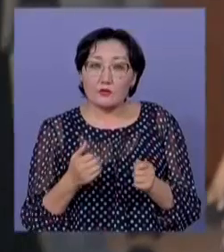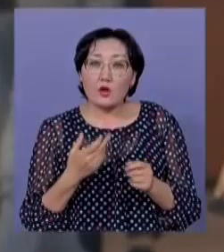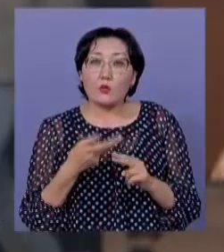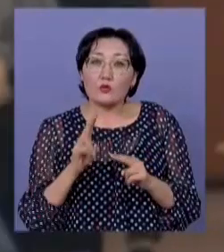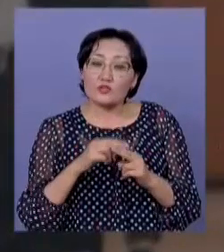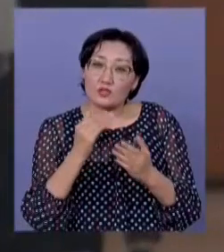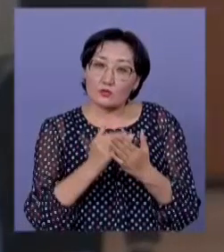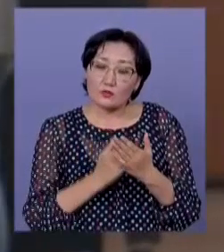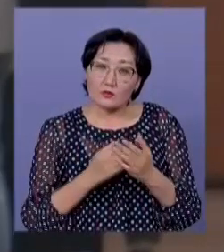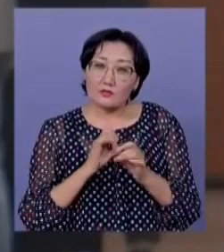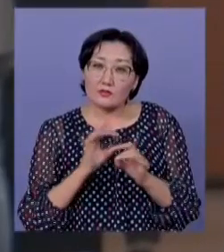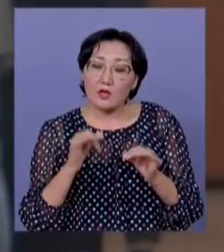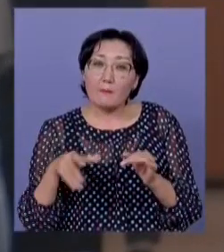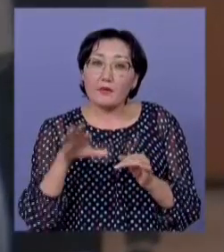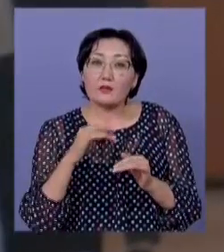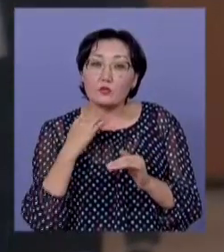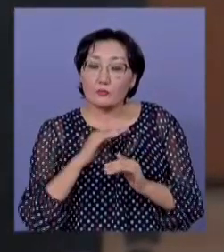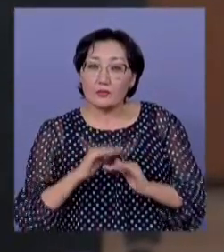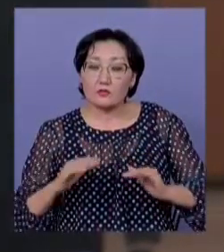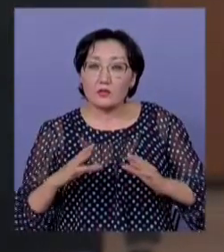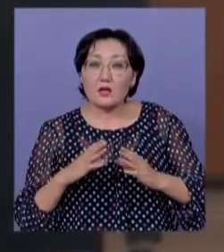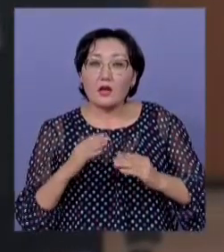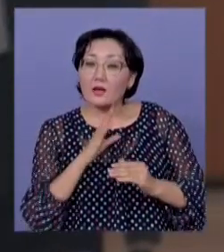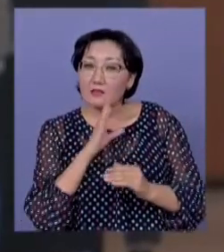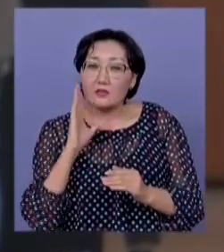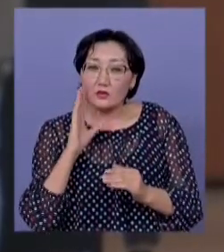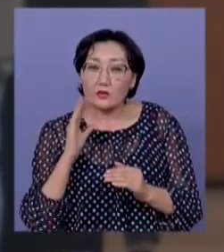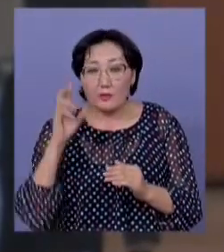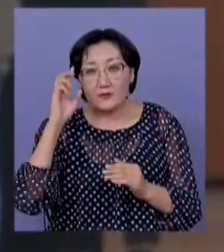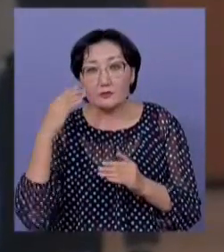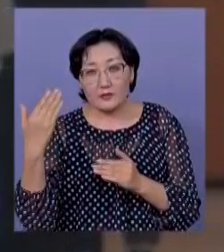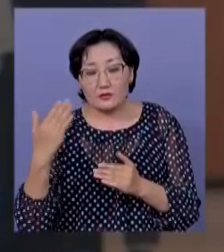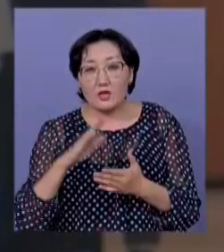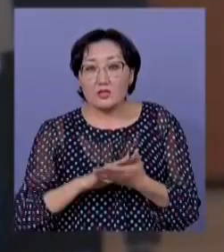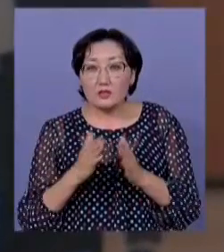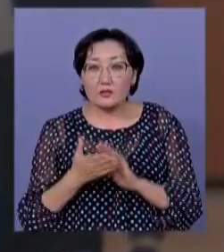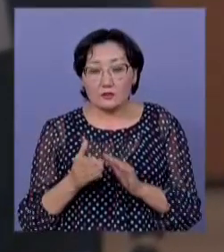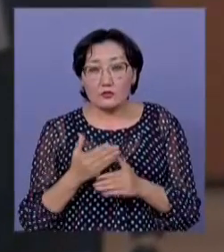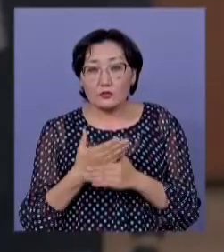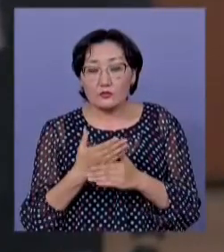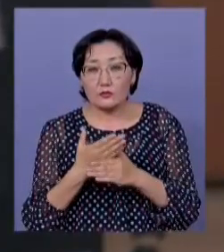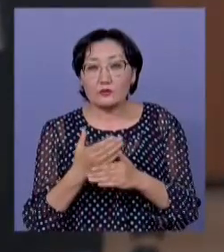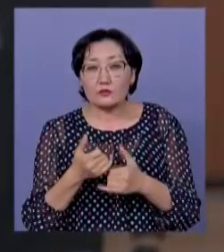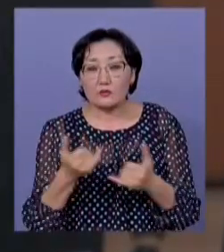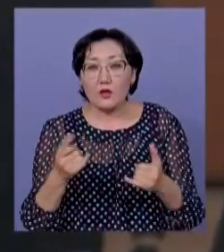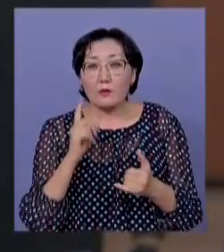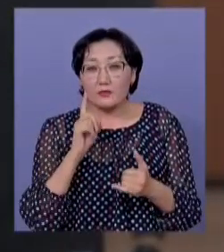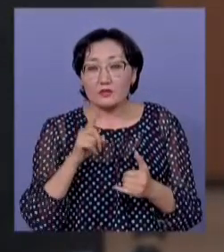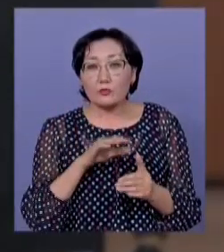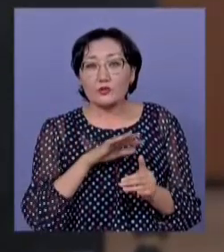деген барлық көп балалы аналарға мемлекет тарапынан көп деген жағдайлар жасалуда. Бір жыл бойына